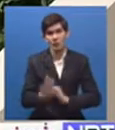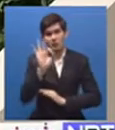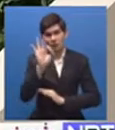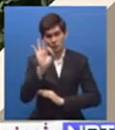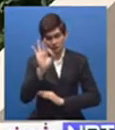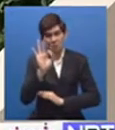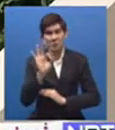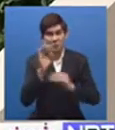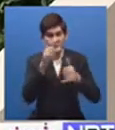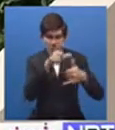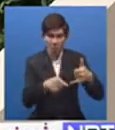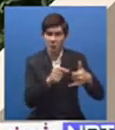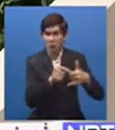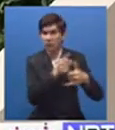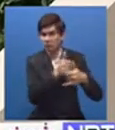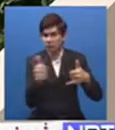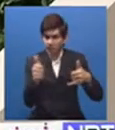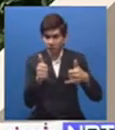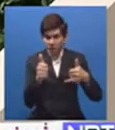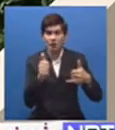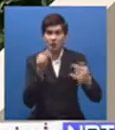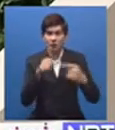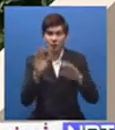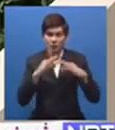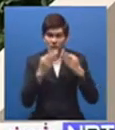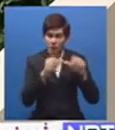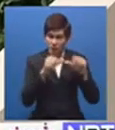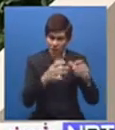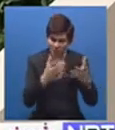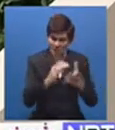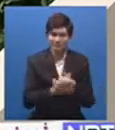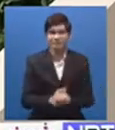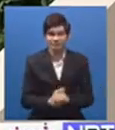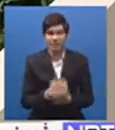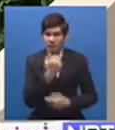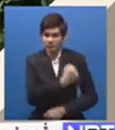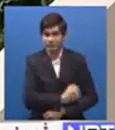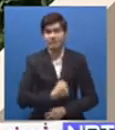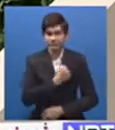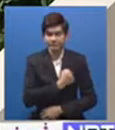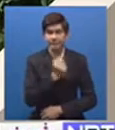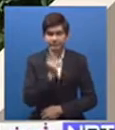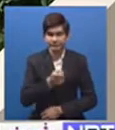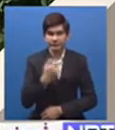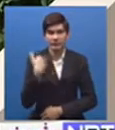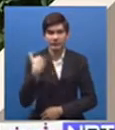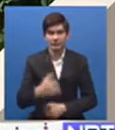พยากรมีค่าของระบบโดยทั้งยิ่งกับครอบครัวเขาเสียใจจริง